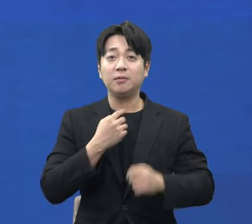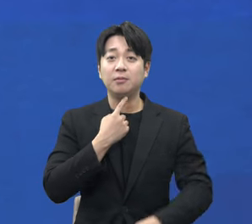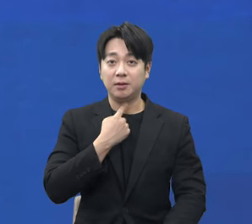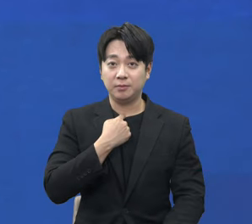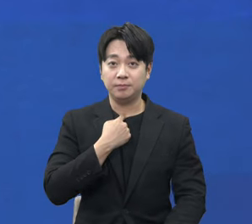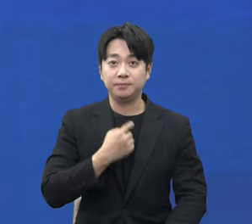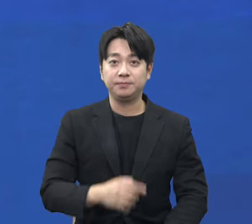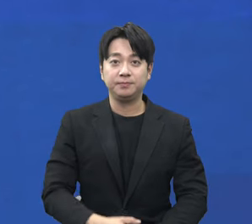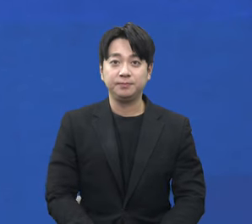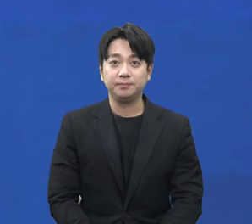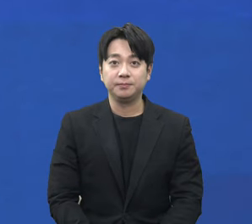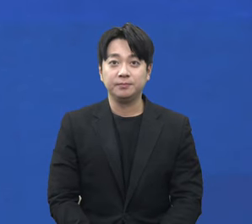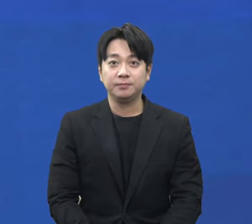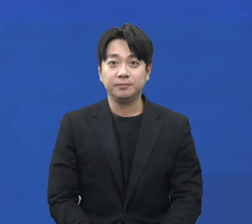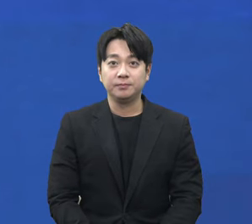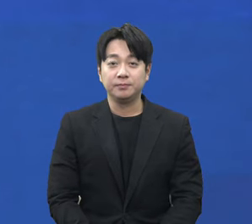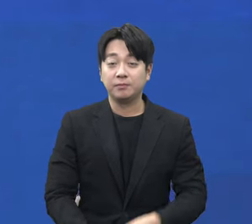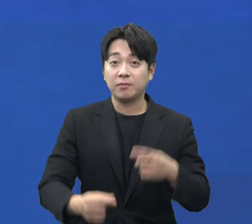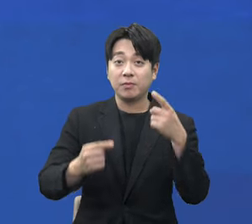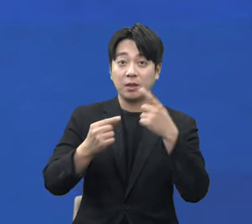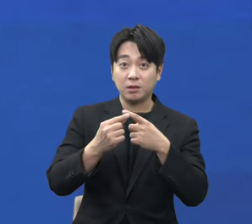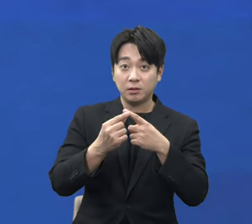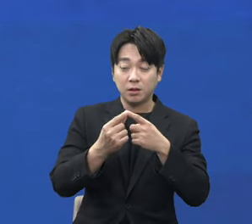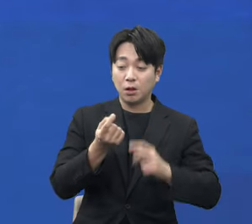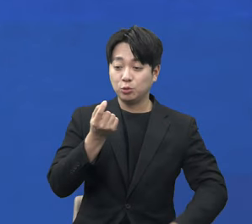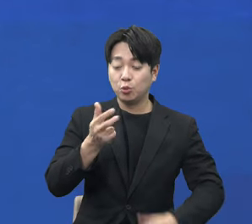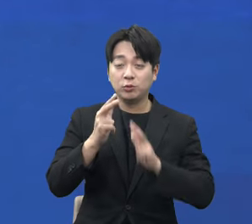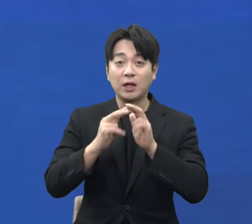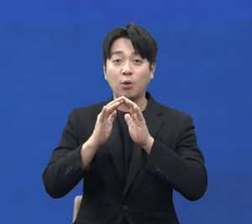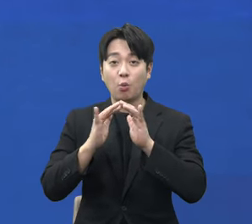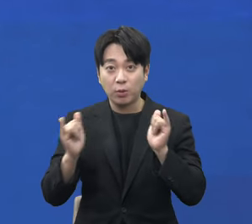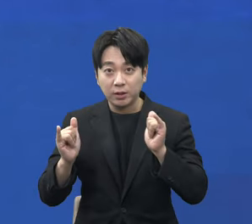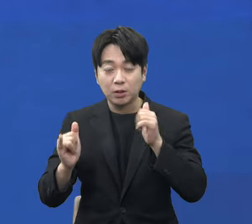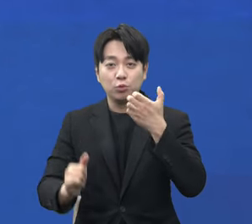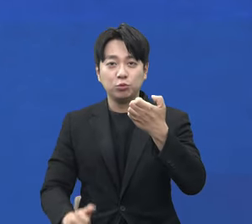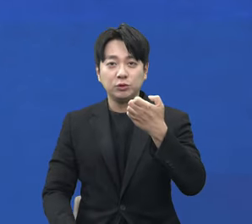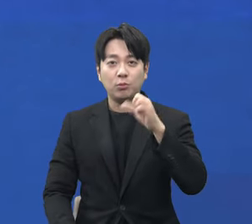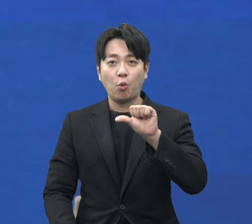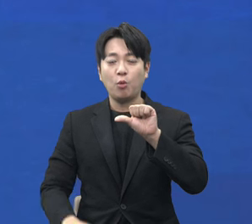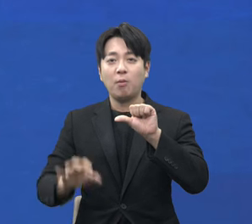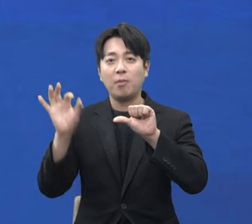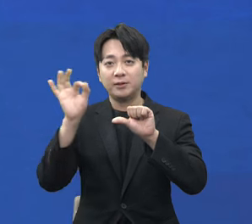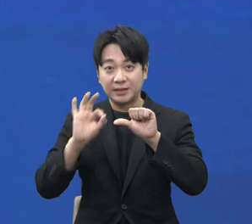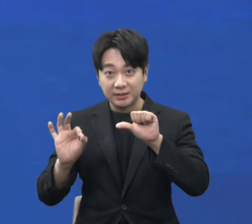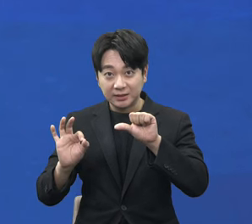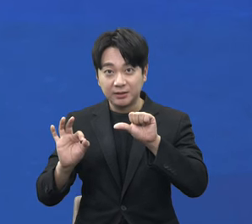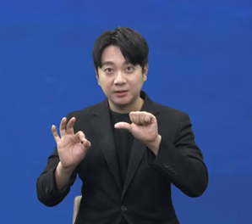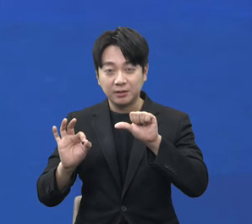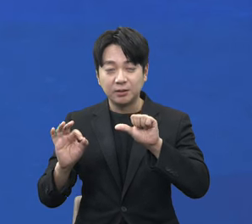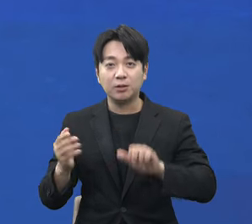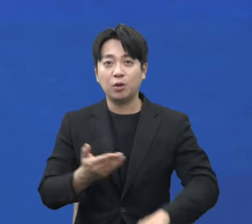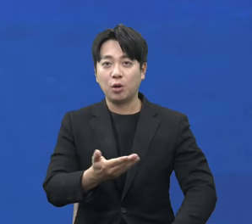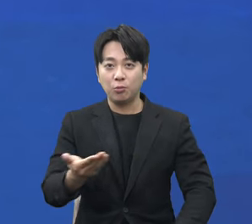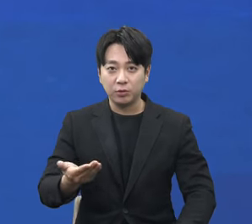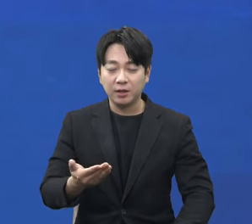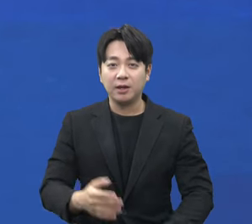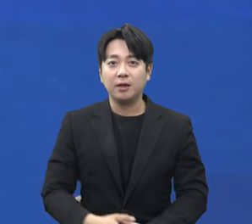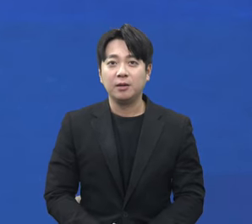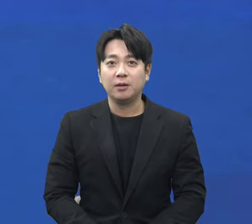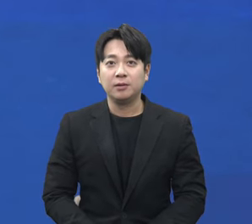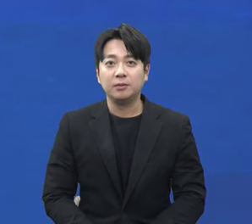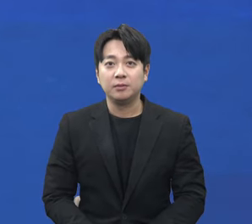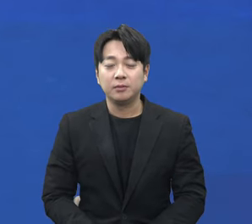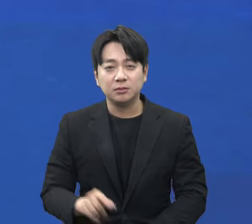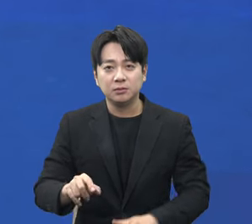첫째가 소상공인들 95.1%가 당당히 인정받을 수 있는 불합리한 제도